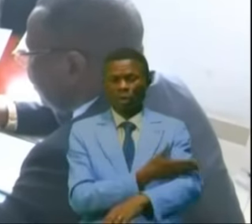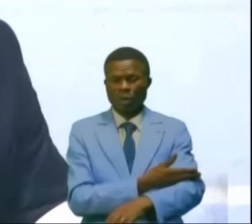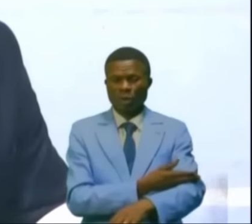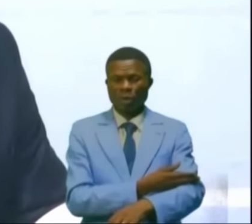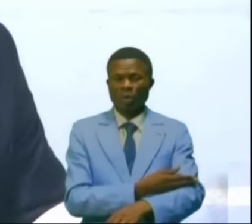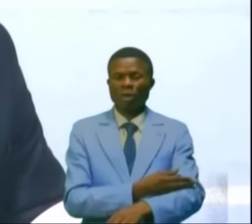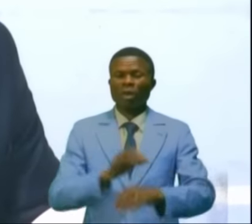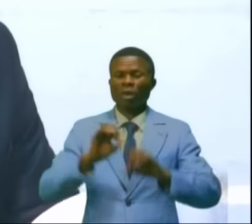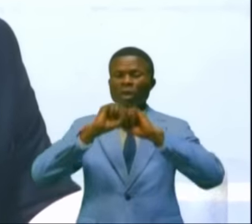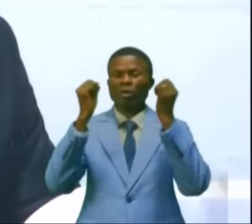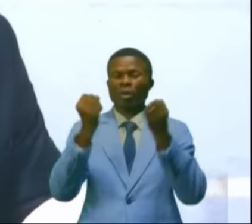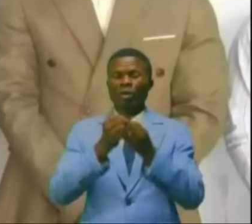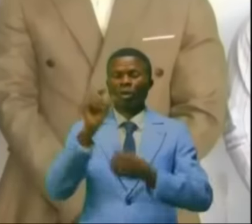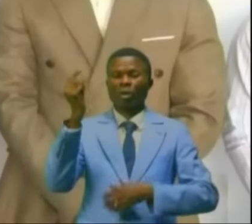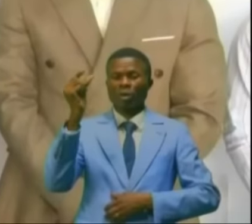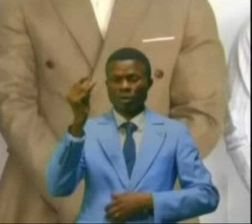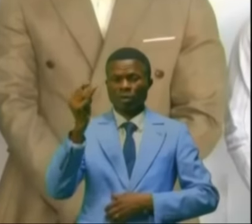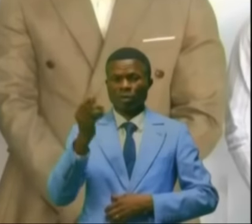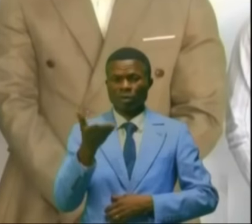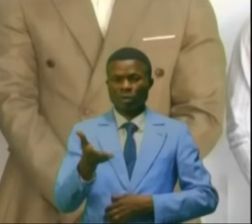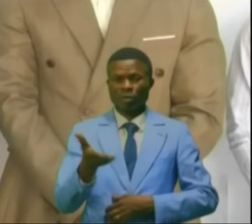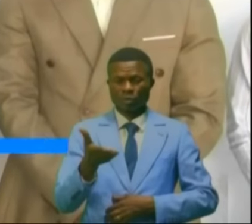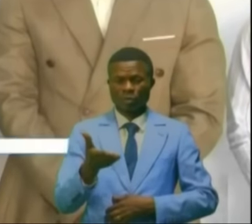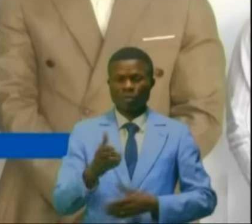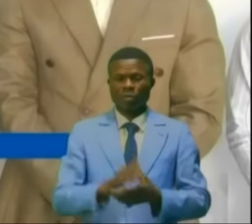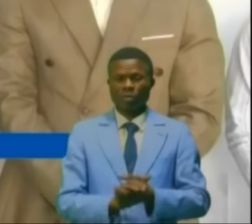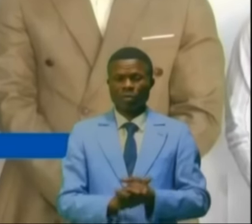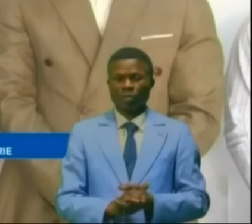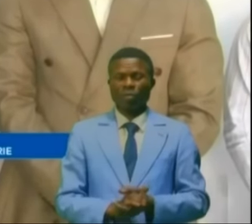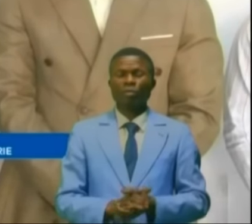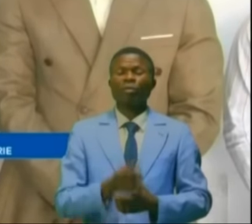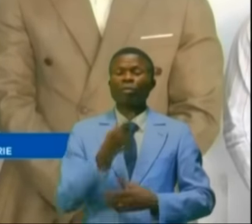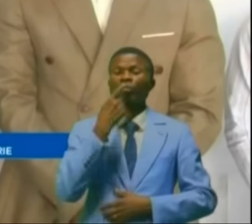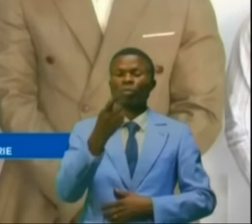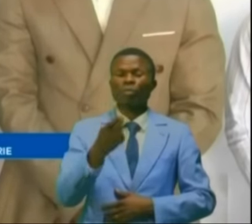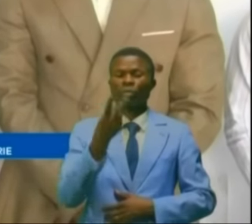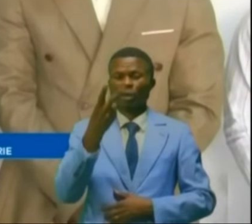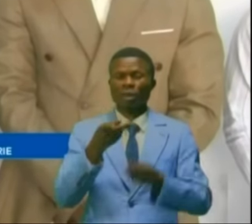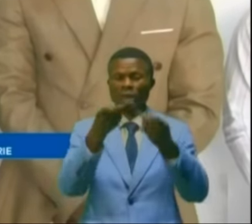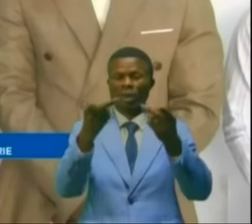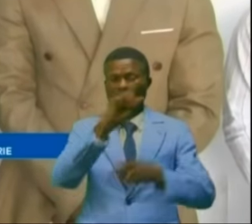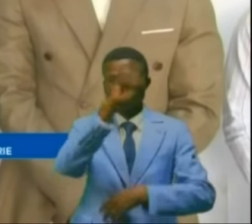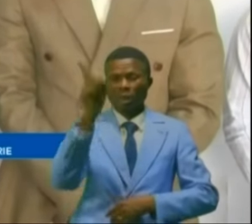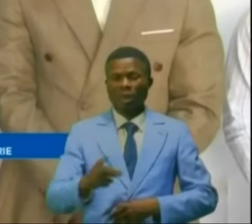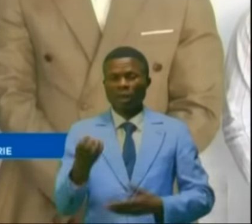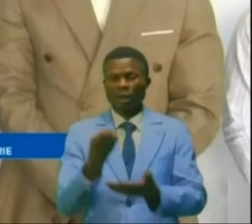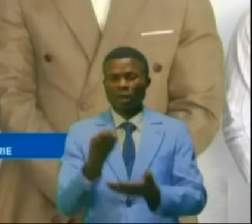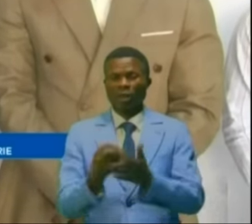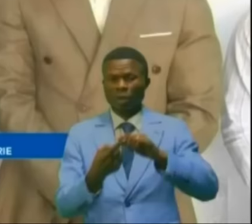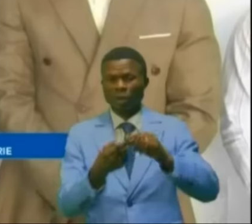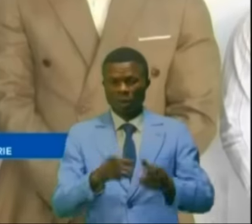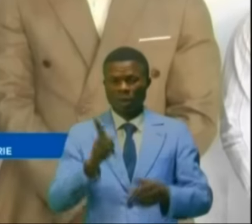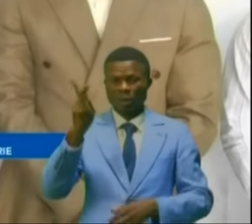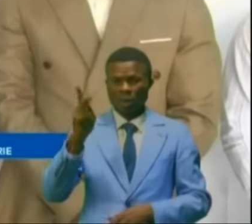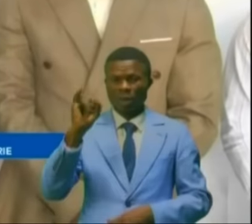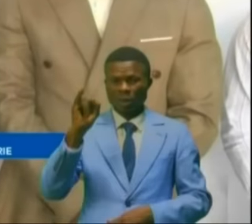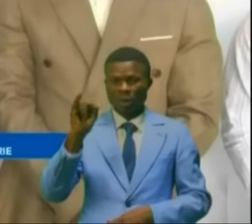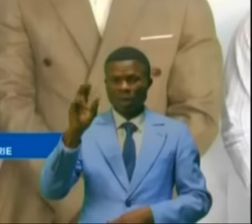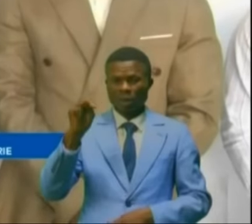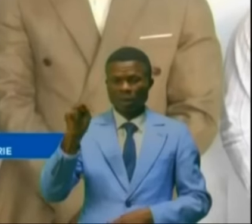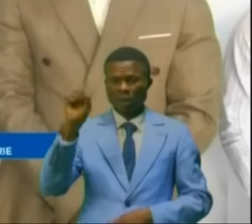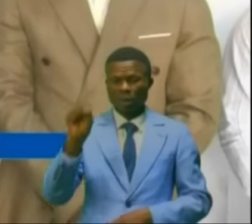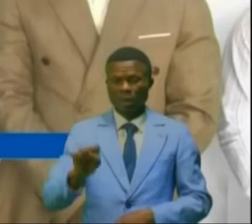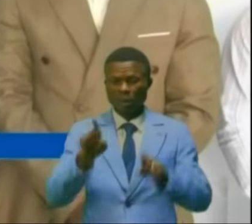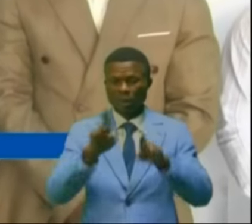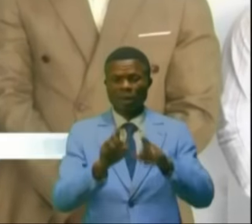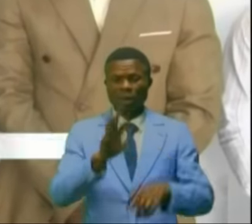du ministre de l'Industrie. Adressé à son collègue, il a indiqué qu'il y a 2 zones économiques spéciales, celle de Kinsevere et celle de